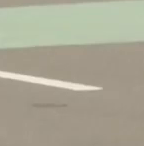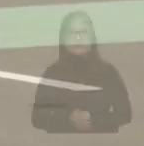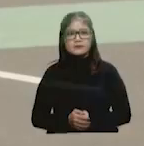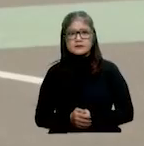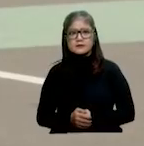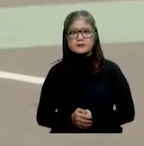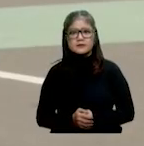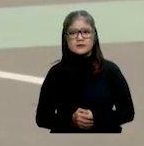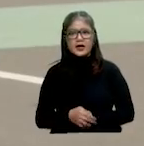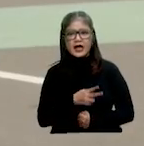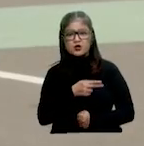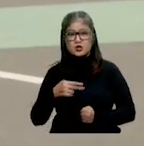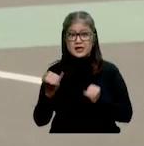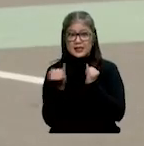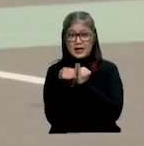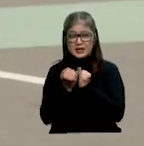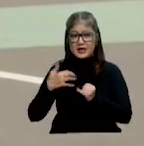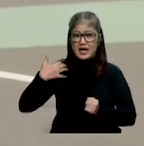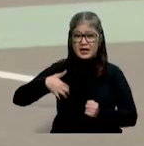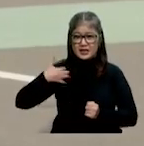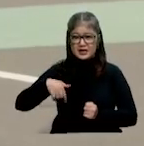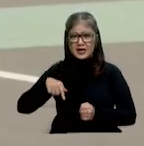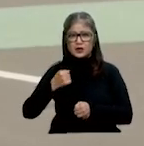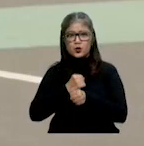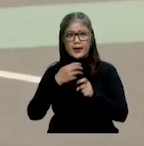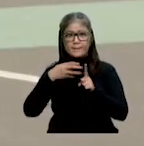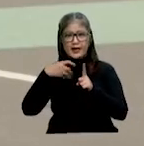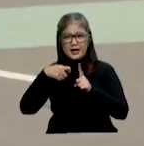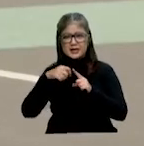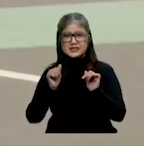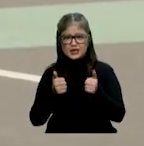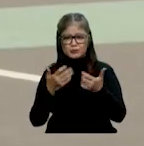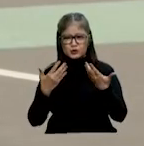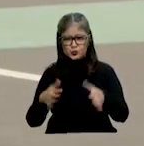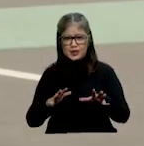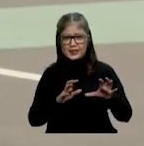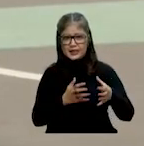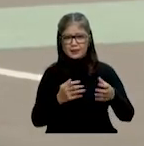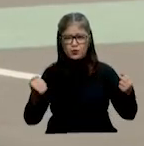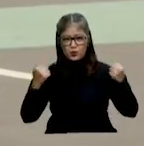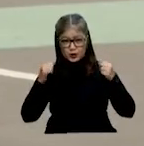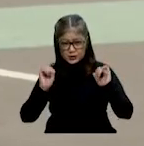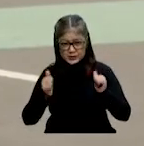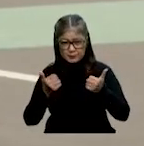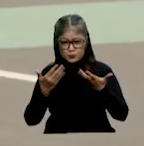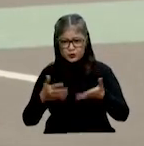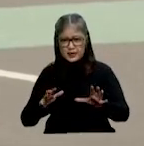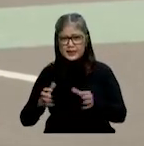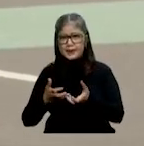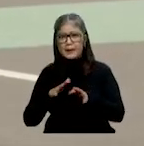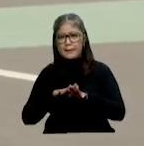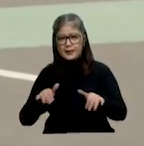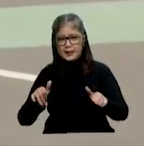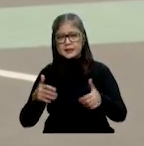Jelang laga Indonesia melawan Argentina, Gelora Bung Karno semakin siap. Aparat keamanan dan tim medis juga telah disiagakan, termasuk dengan kendaraan